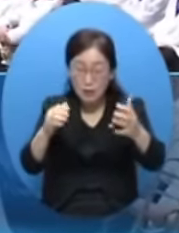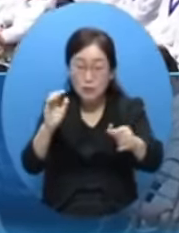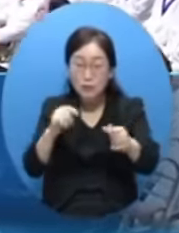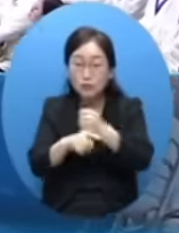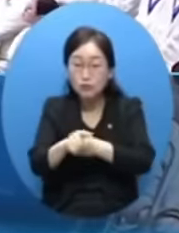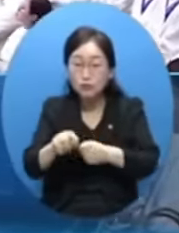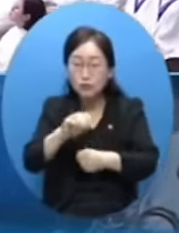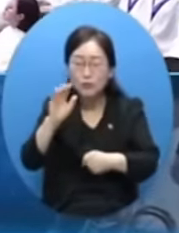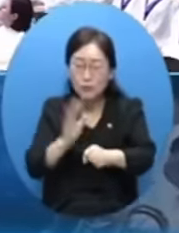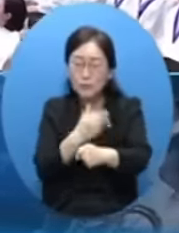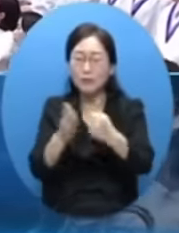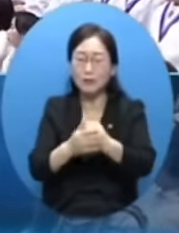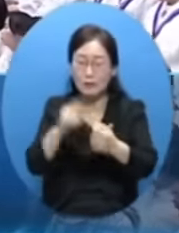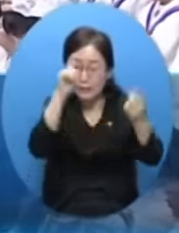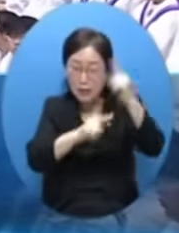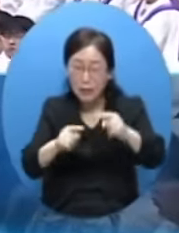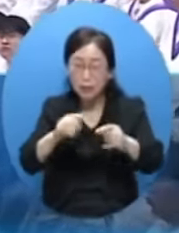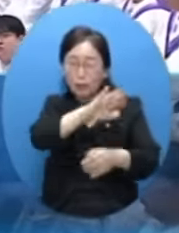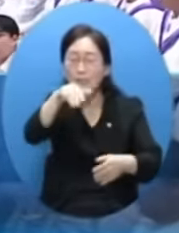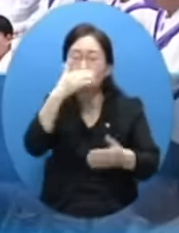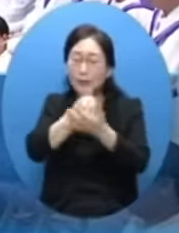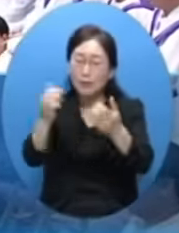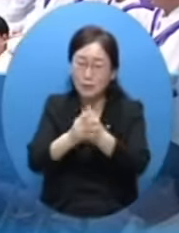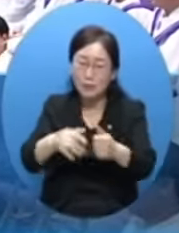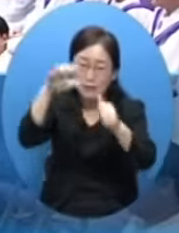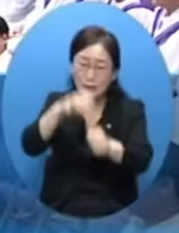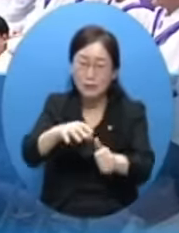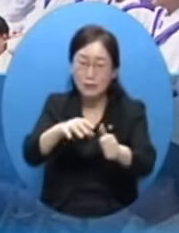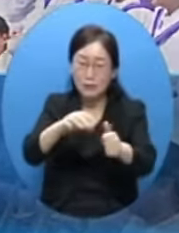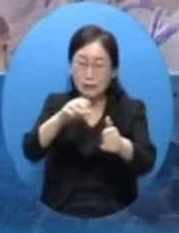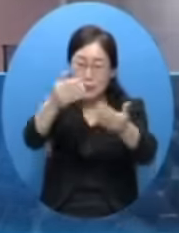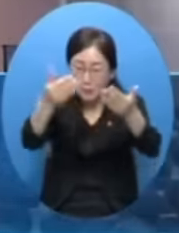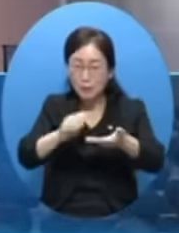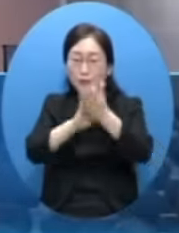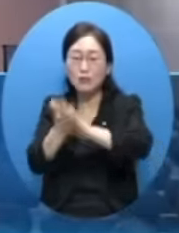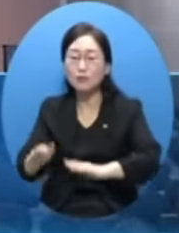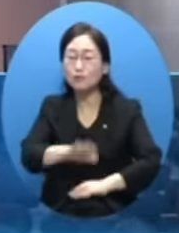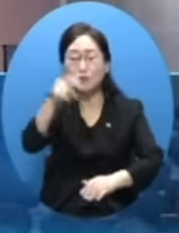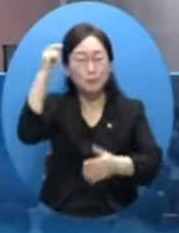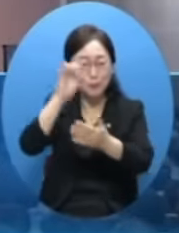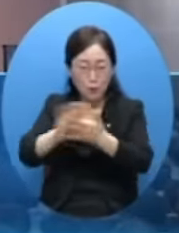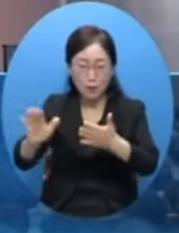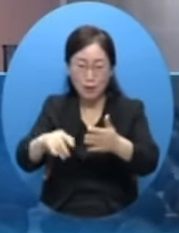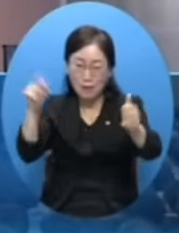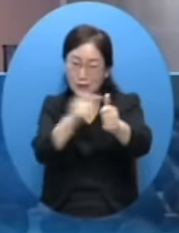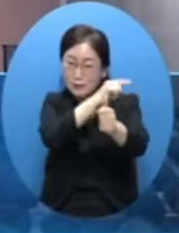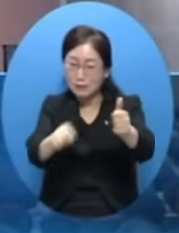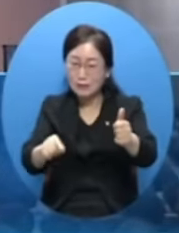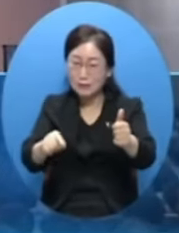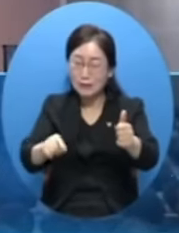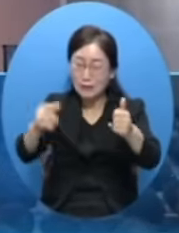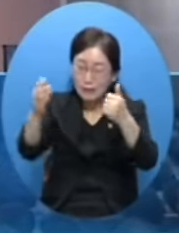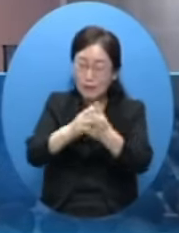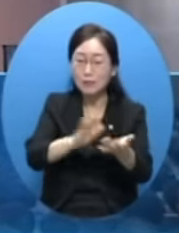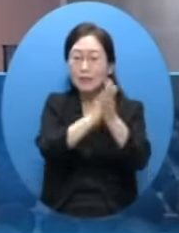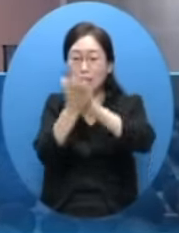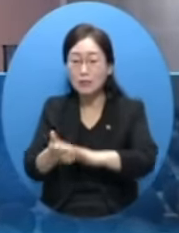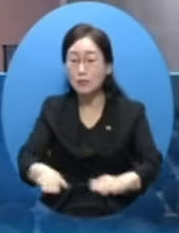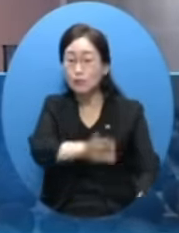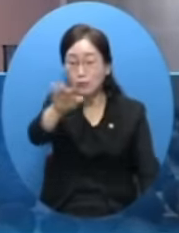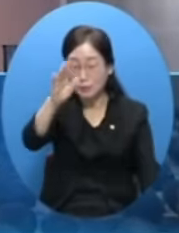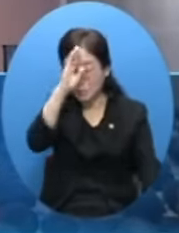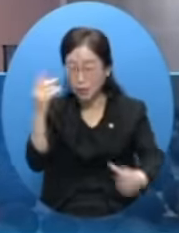상함은 우리의 죄악 때문이라 그가 징계를 받음으로 우리는 평안을 누리고 그가 채찍에 맞음으로 우리는